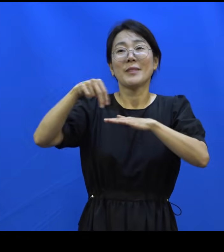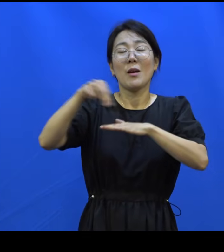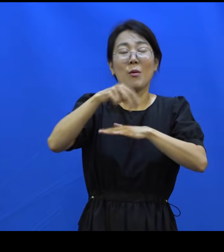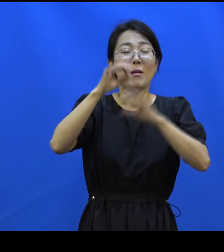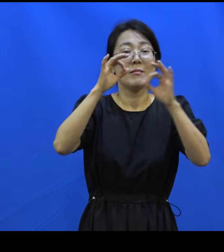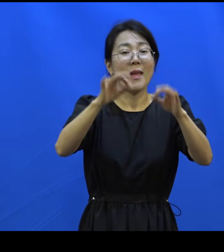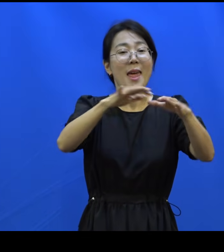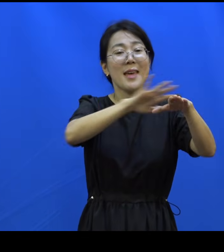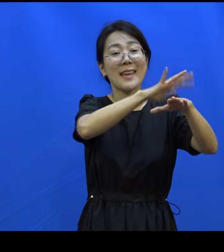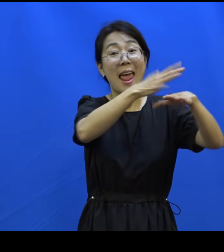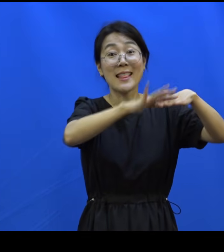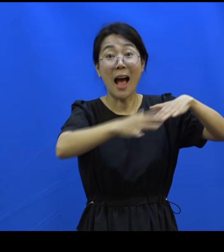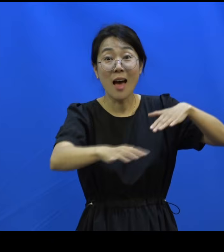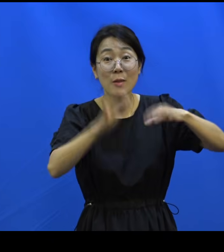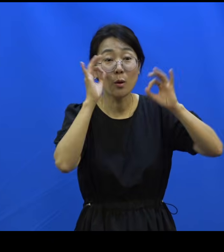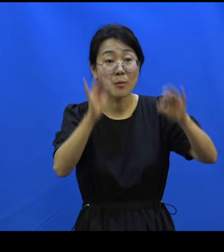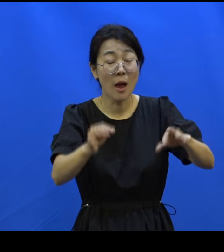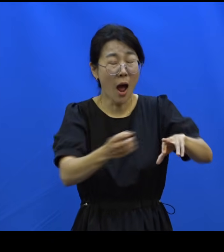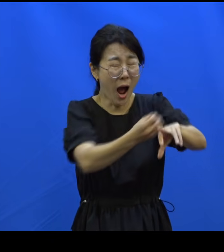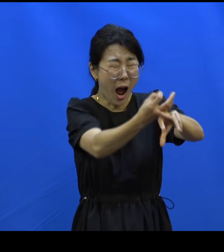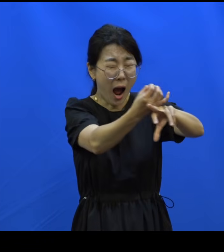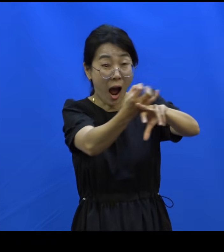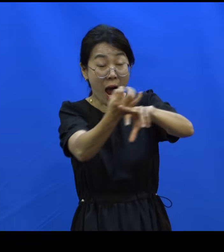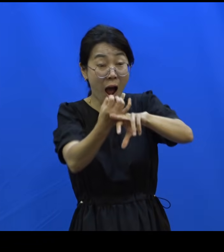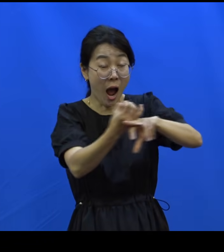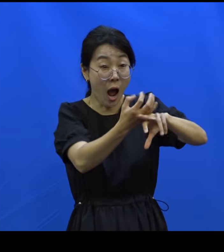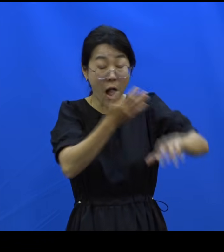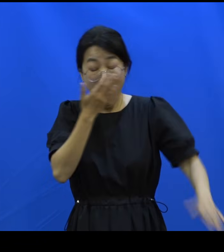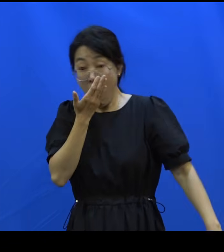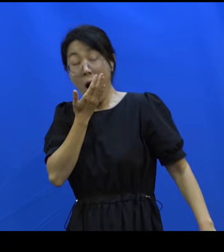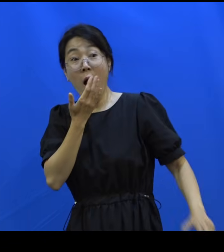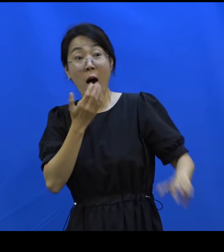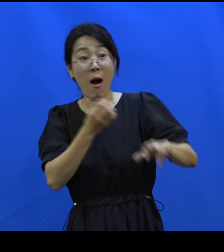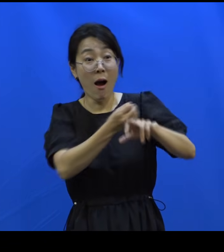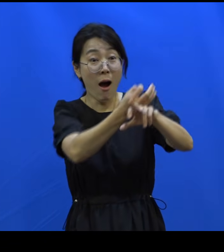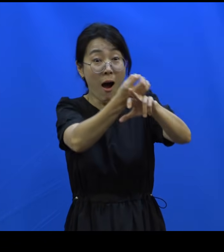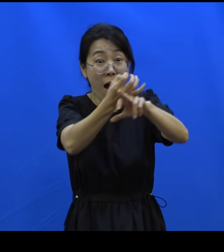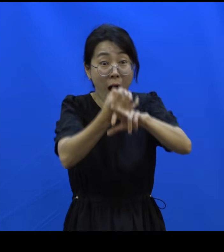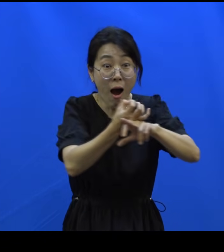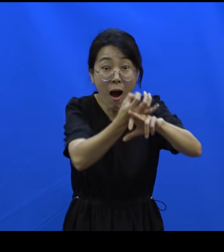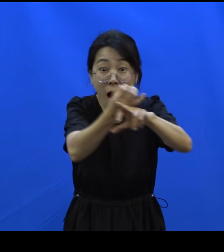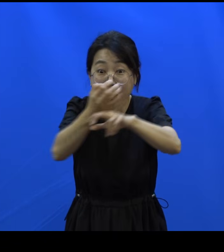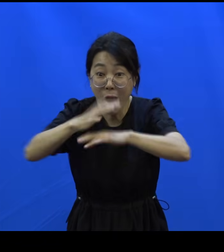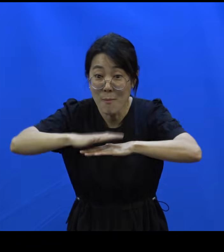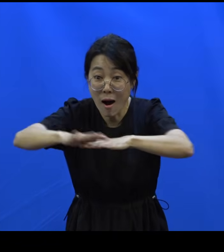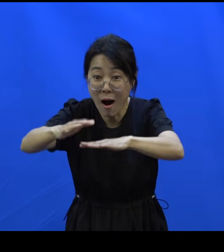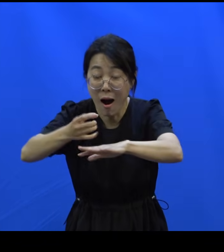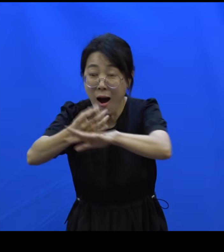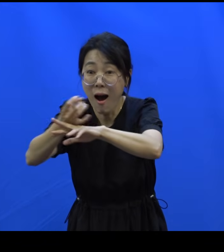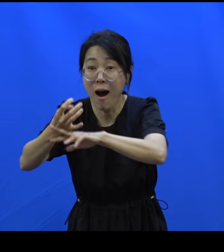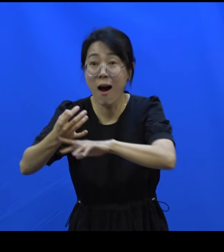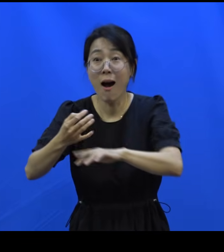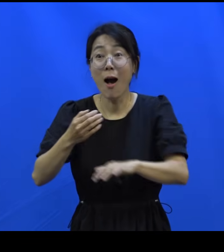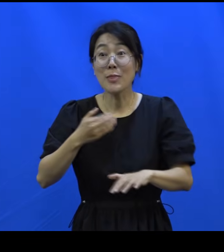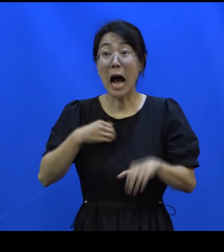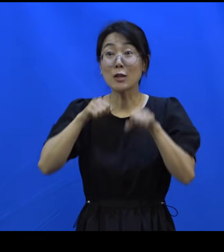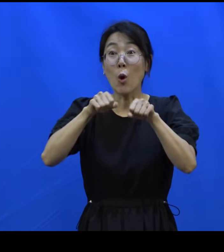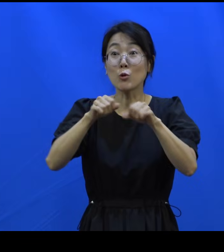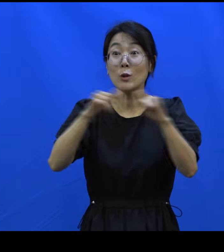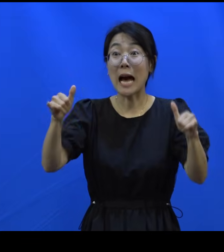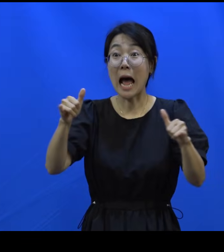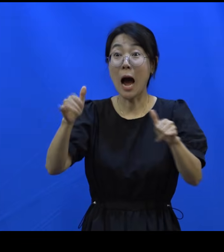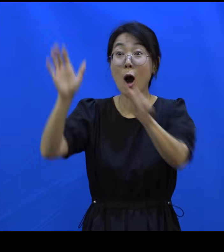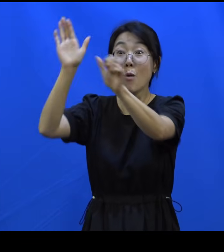봤는데 계단으로 내려오는데 어떻게 이렇게 5스타의 청소를 해도 이렇게 안 할 거예요. 돈 주고 용역을 해도 이렇게 못할 것